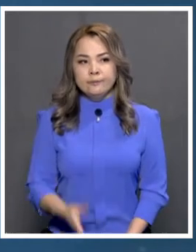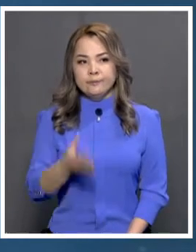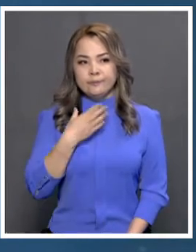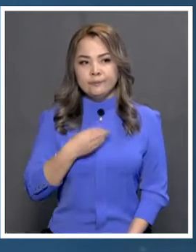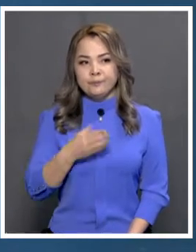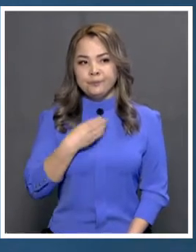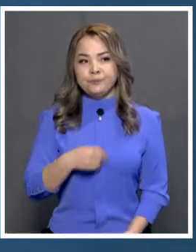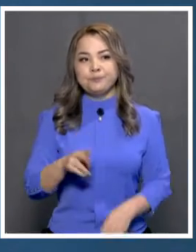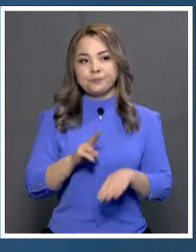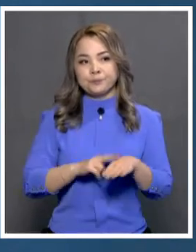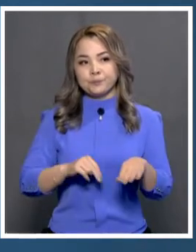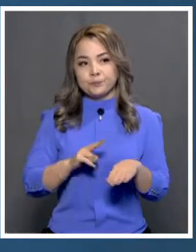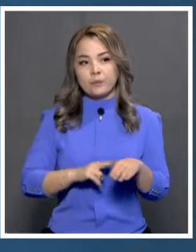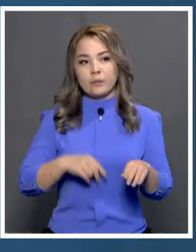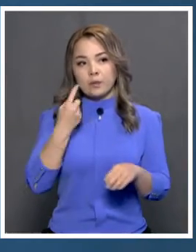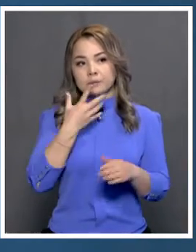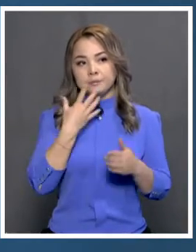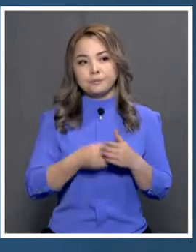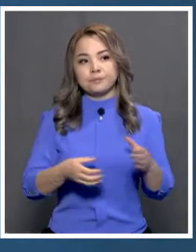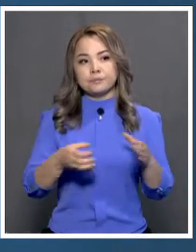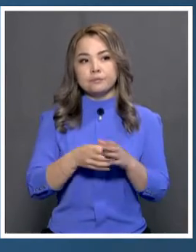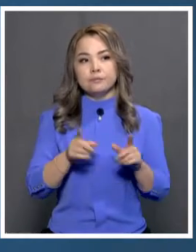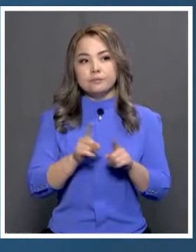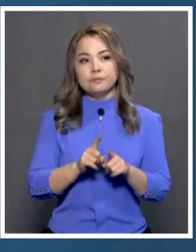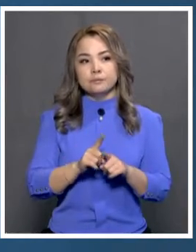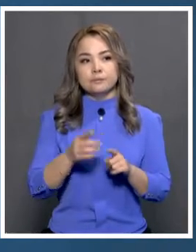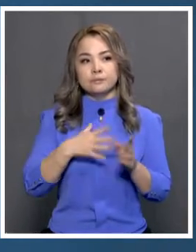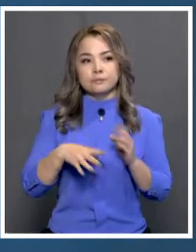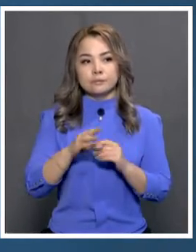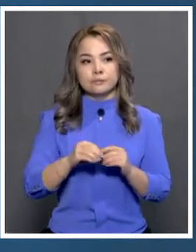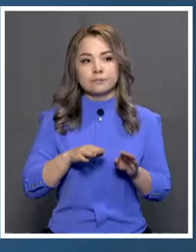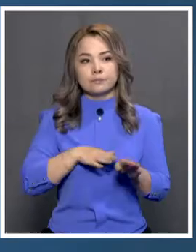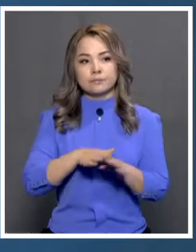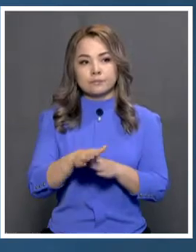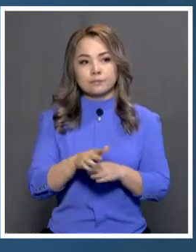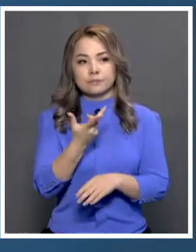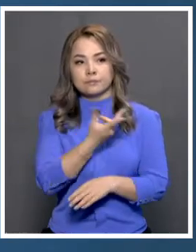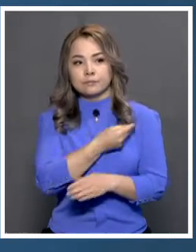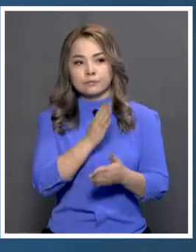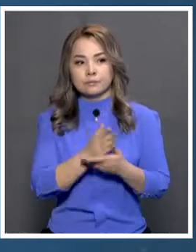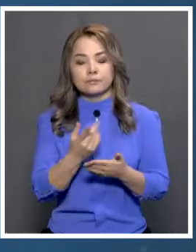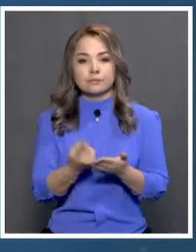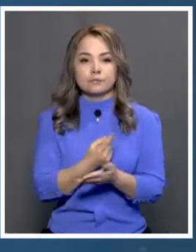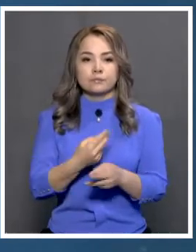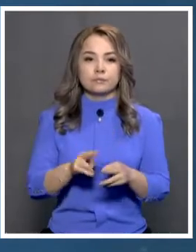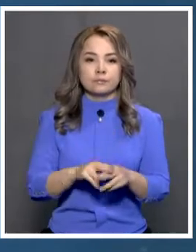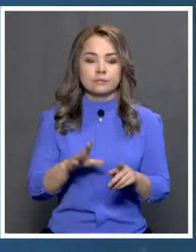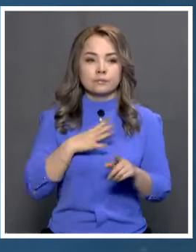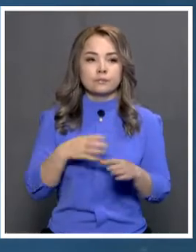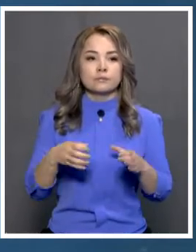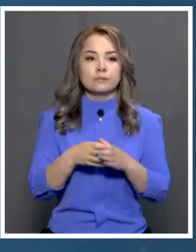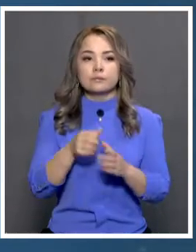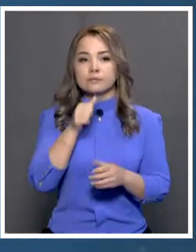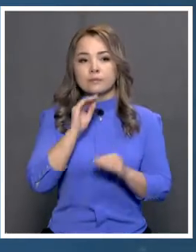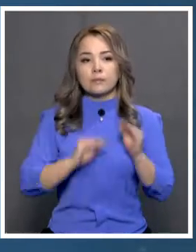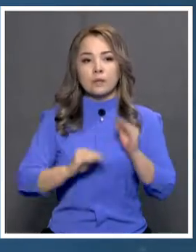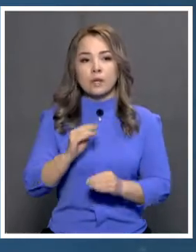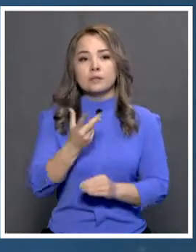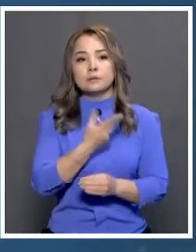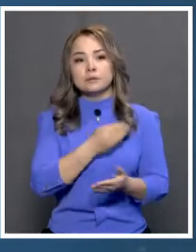Семейде полицияның жеке құрамы жаппай екпе ала бастады. Бүгін 30 тәртіп сақшысы вакцинаның алғашқы компонентін